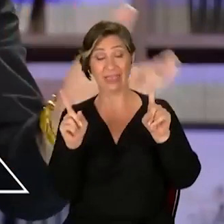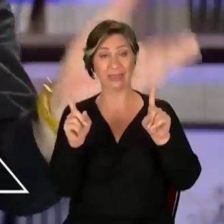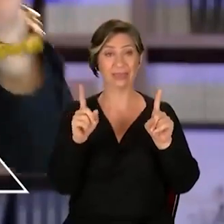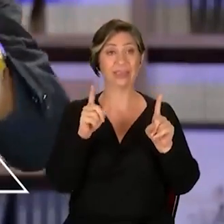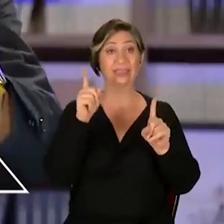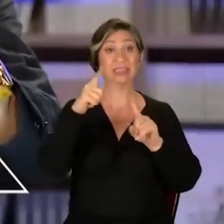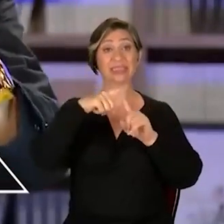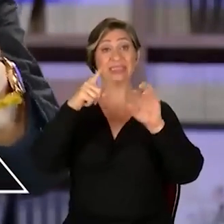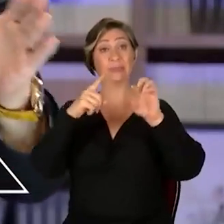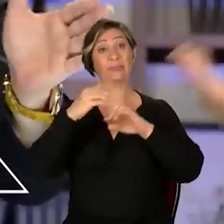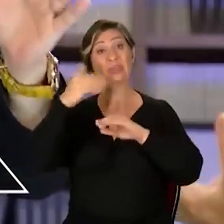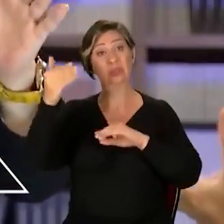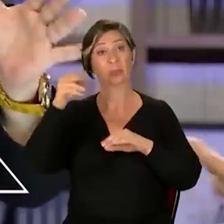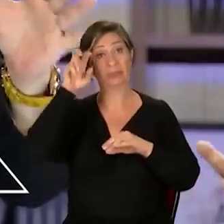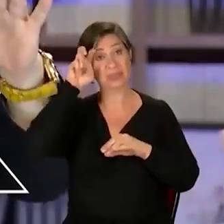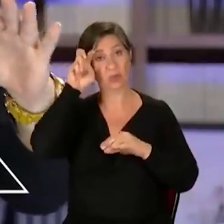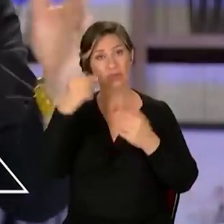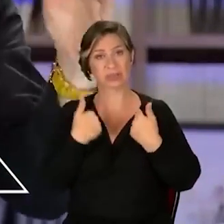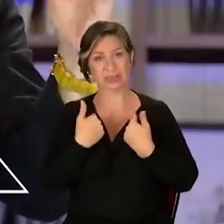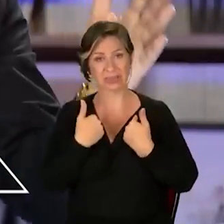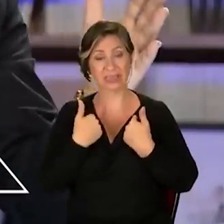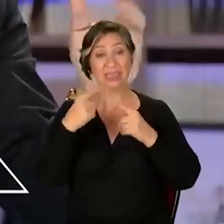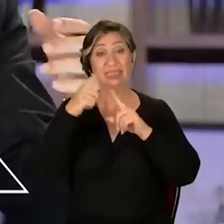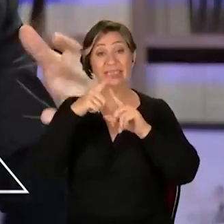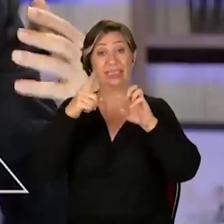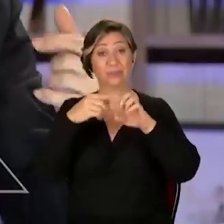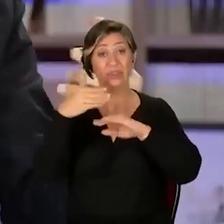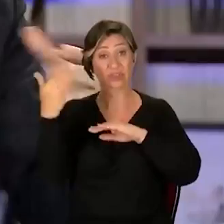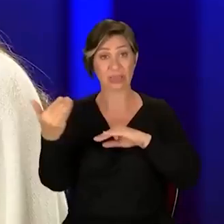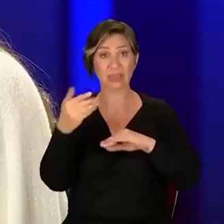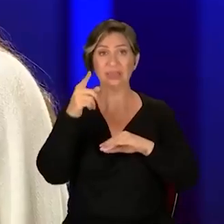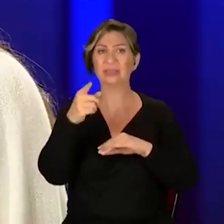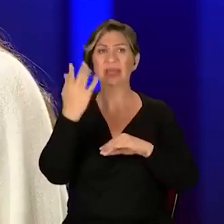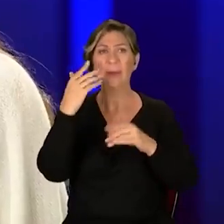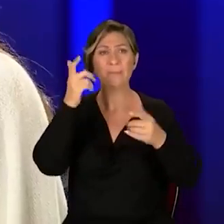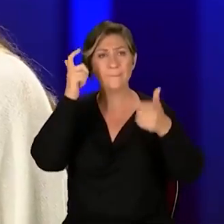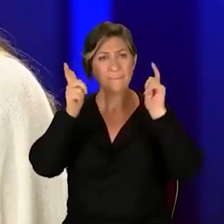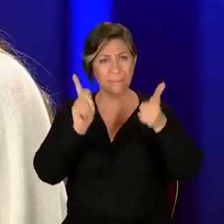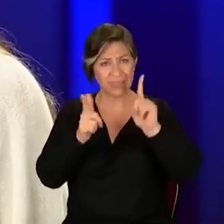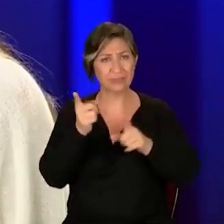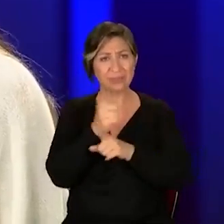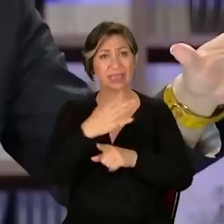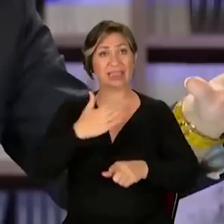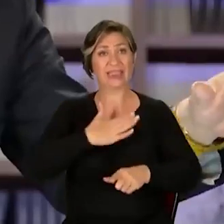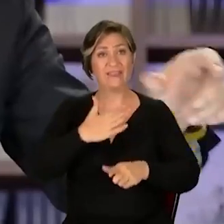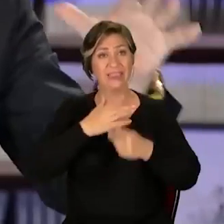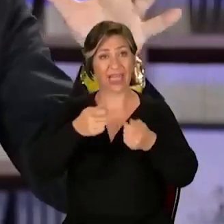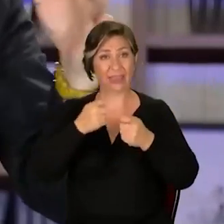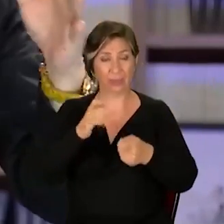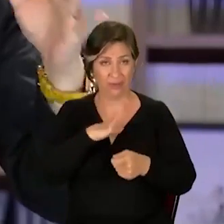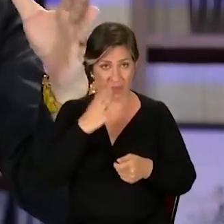tabii. Siz tıp dışından. Ben psikolojik kısmıyım. Yani tıp dışından geliyorsunuz ve daha önce işte Meksika vesaire bir aldığınız nefes eğitimleri falan